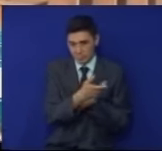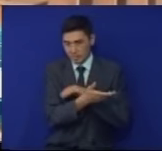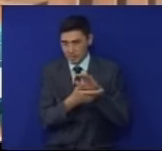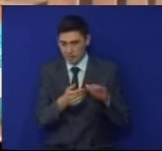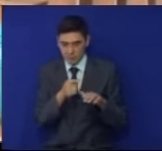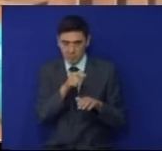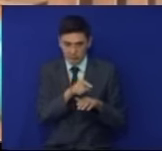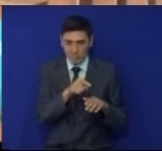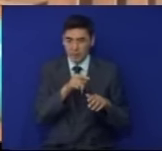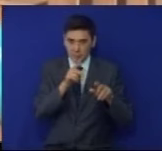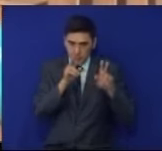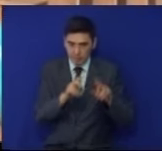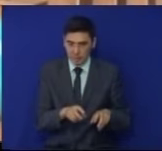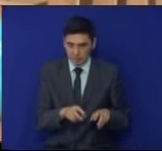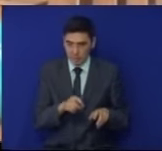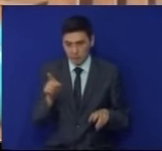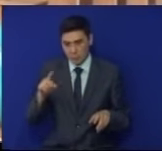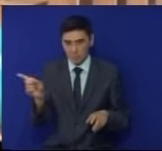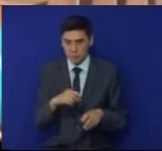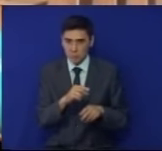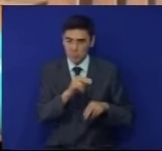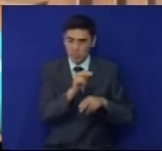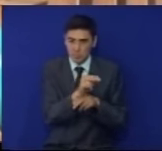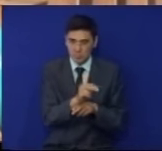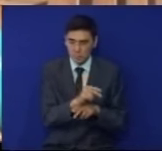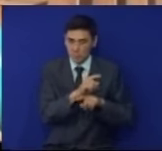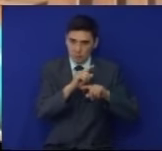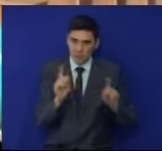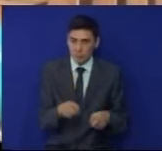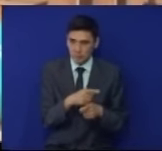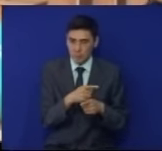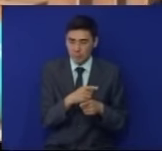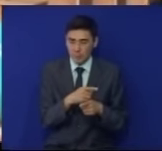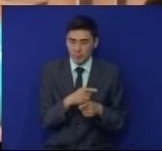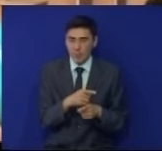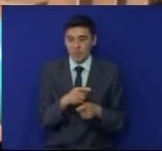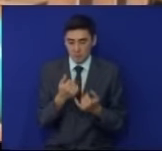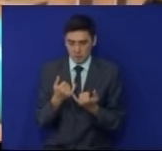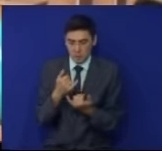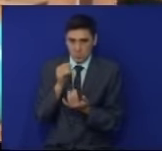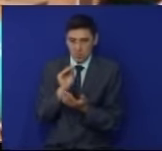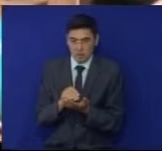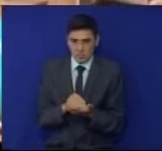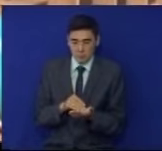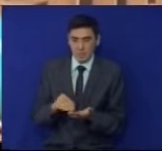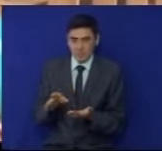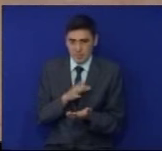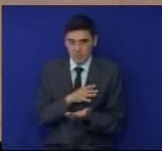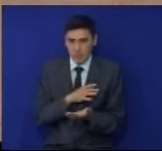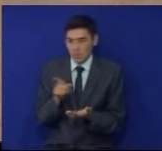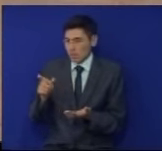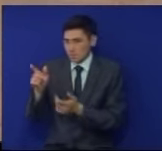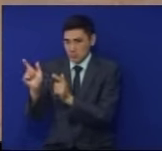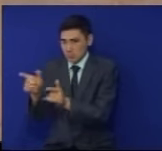произведем вскрытие, чтобы дальше выявить те замечания, которые придется нам в судебном